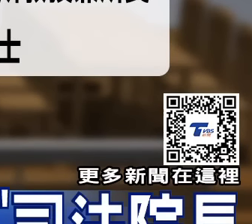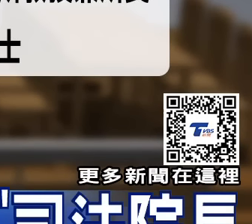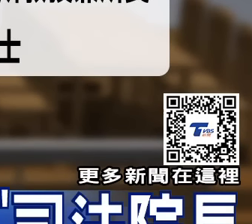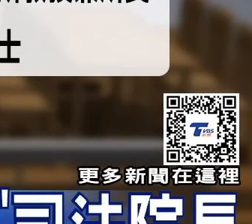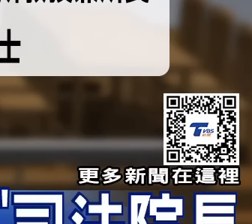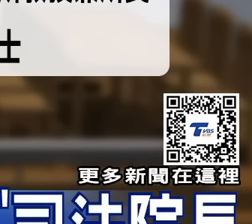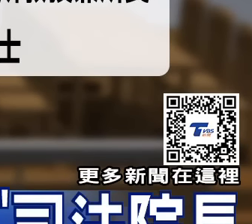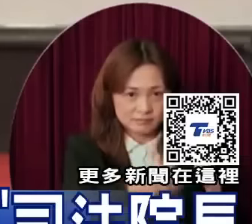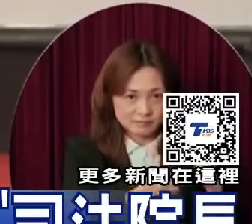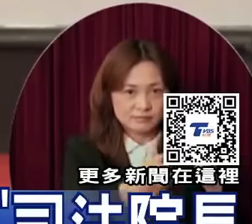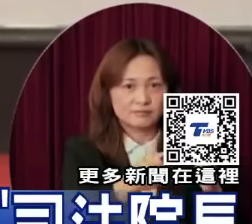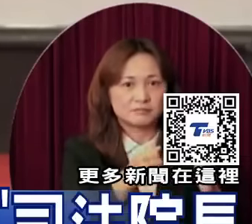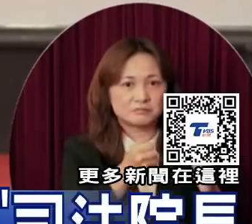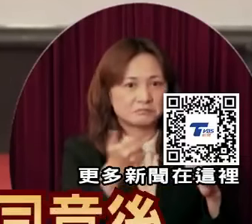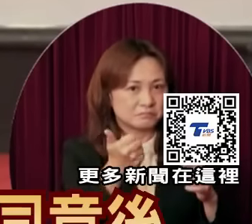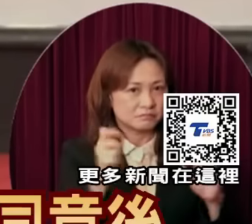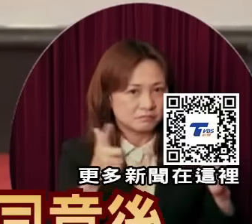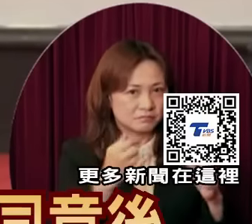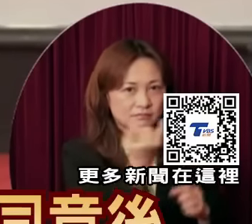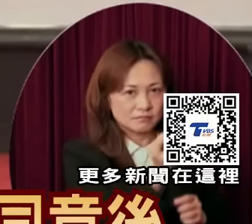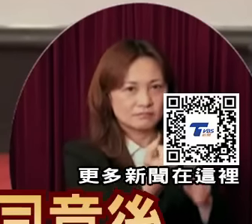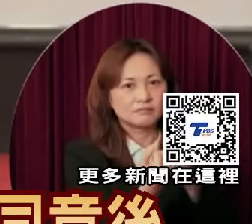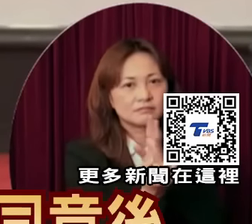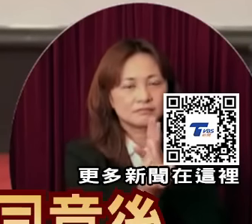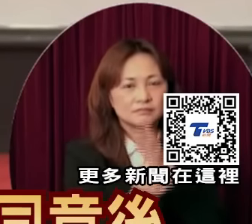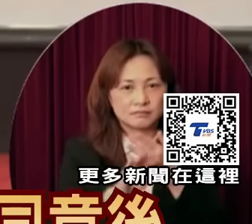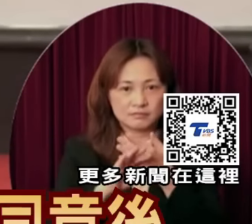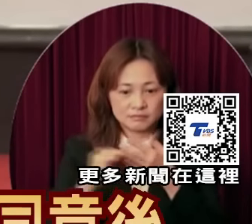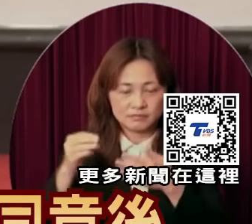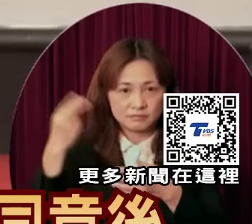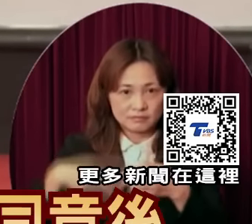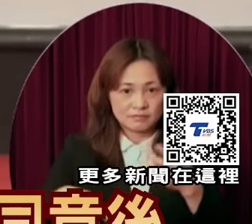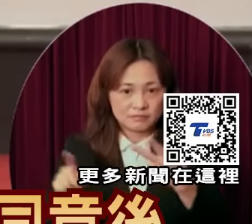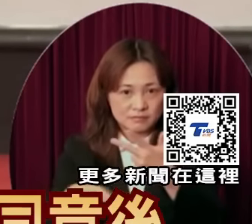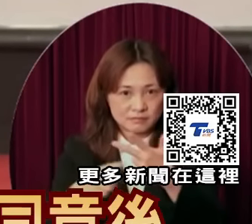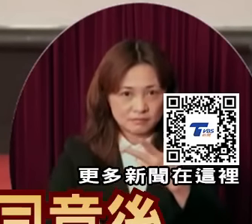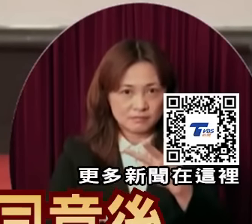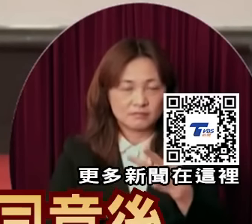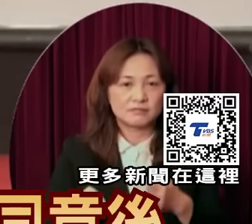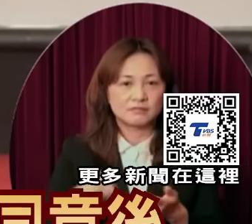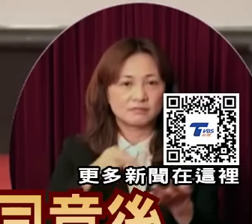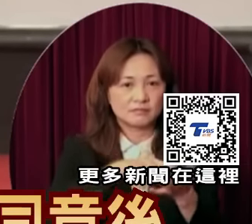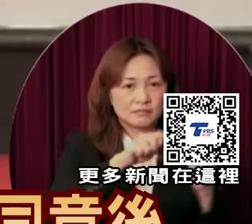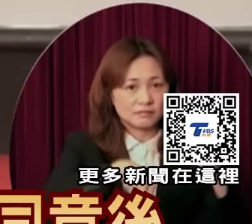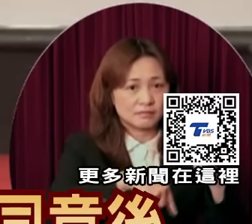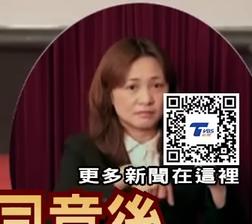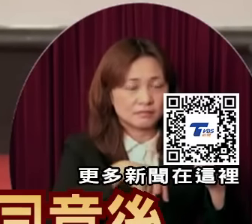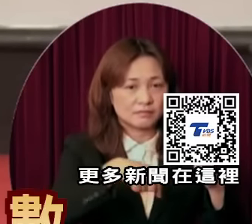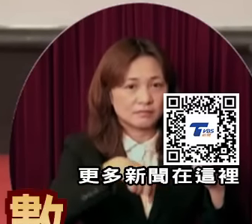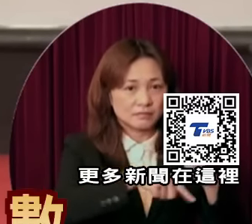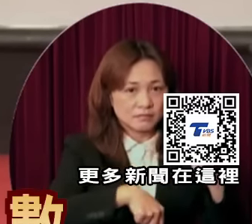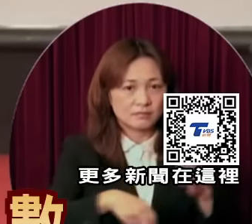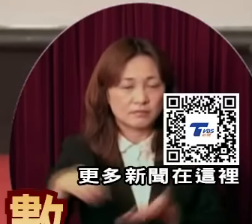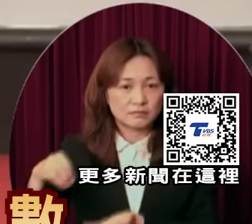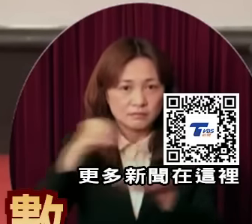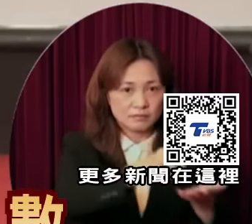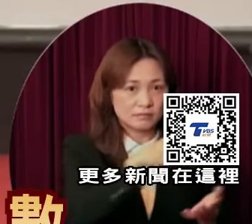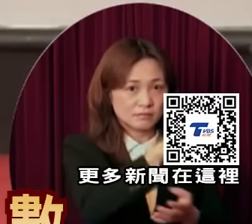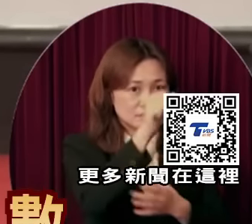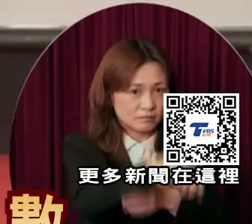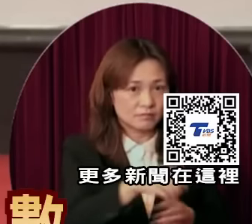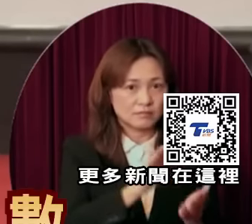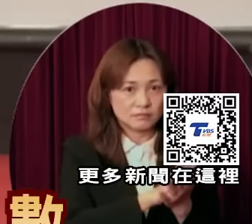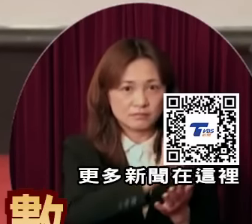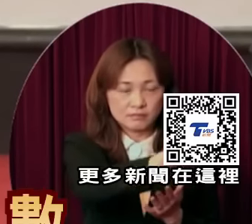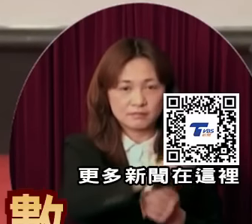所长刘静怡。 七位被提名人获得立法院同意后，全体大法官